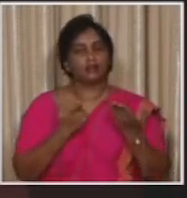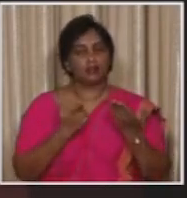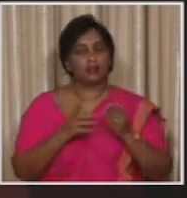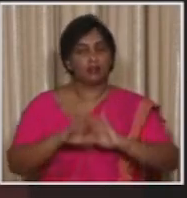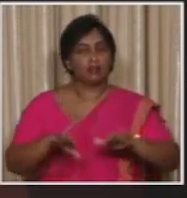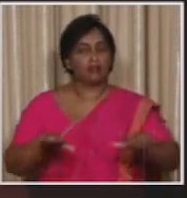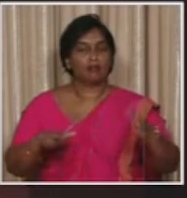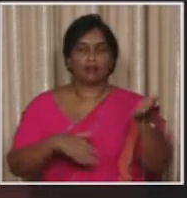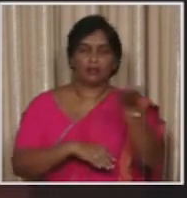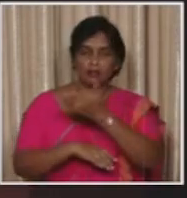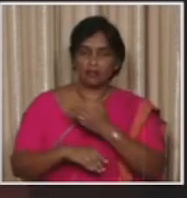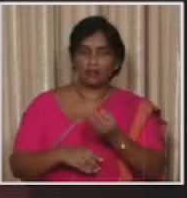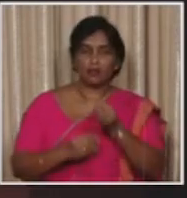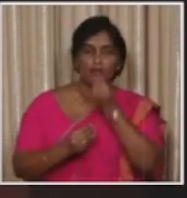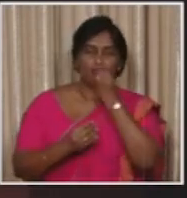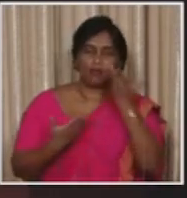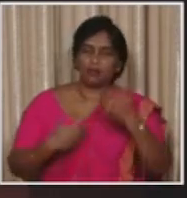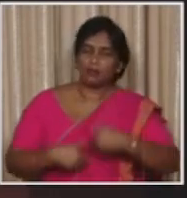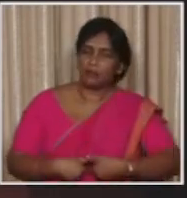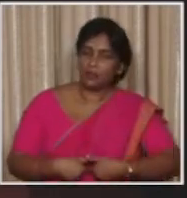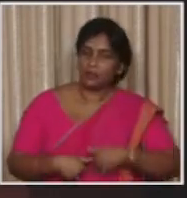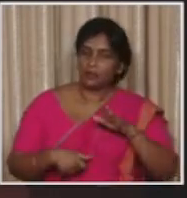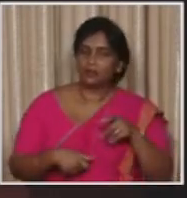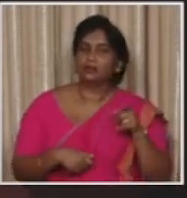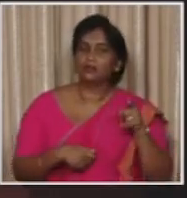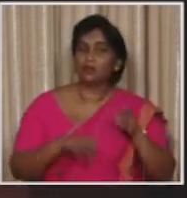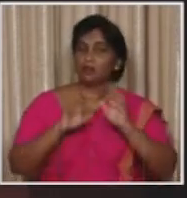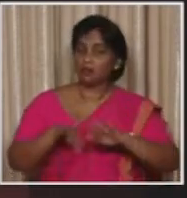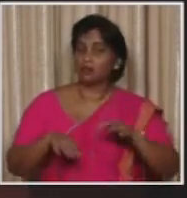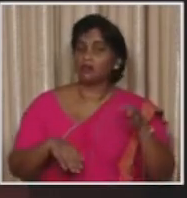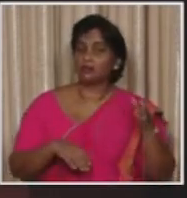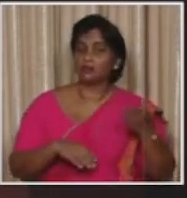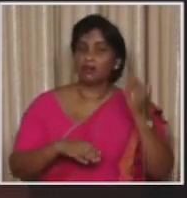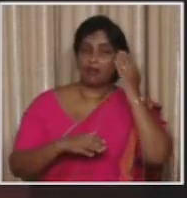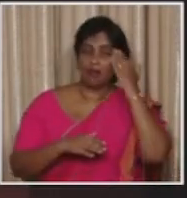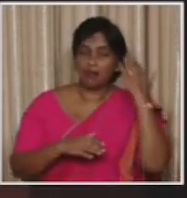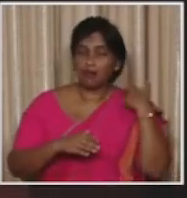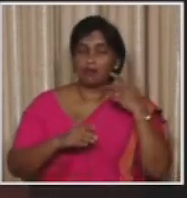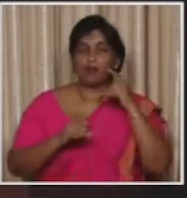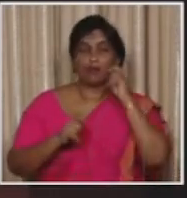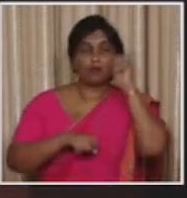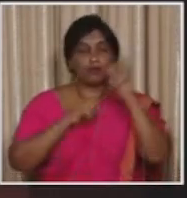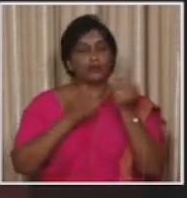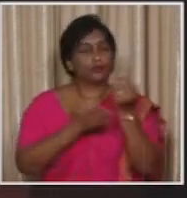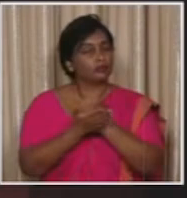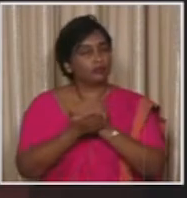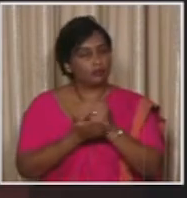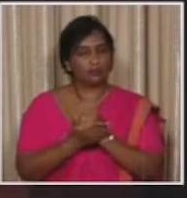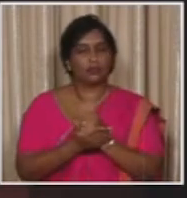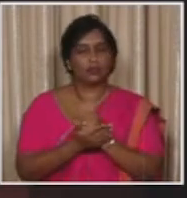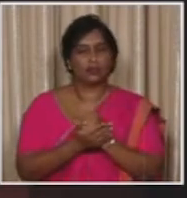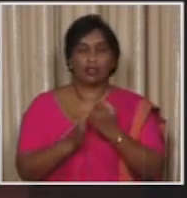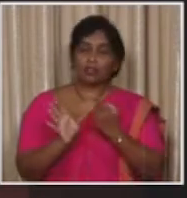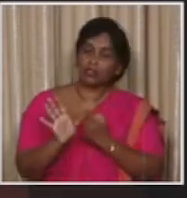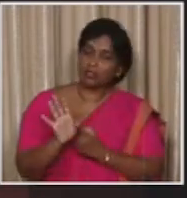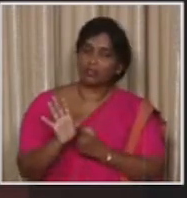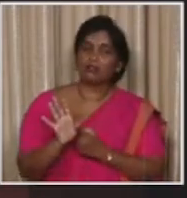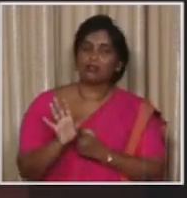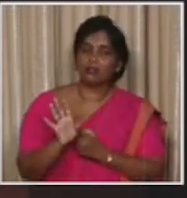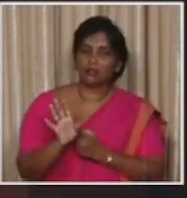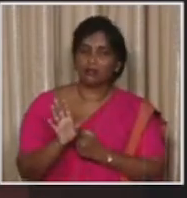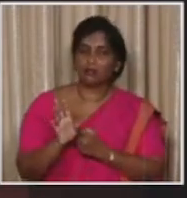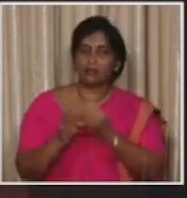පරපුර හාමතේ ඉන්නකොට, දරු පරපුර, මව් පරපුර, පුරවැසි පරපුර, තරුණ පරපුර